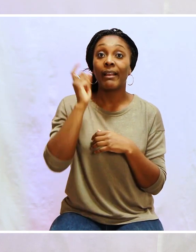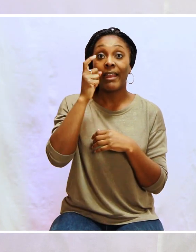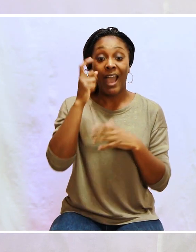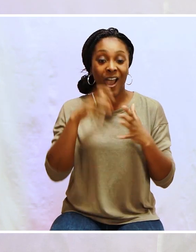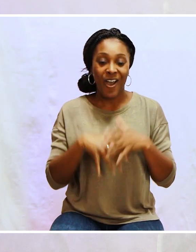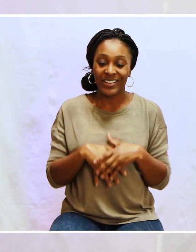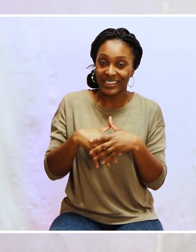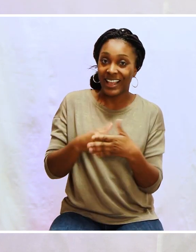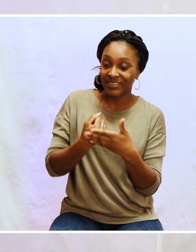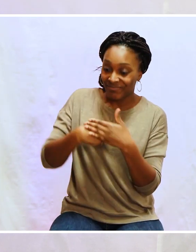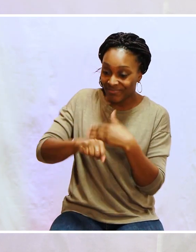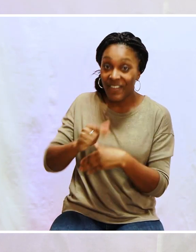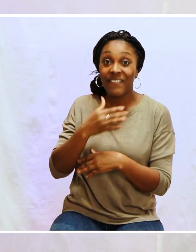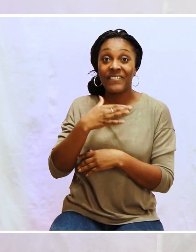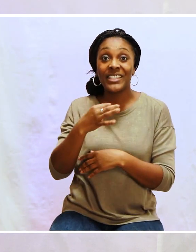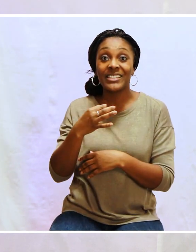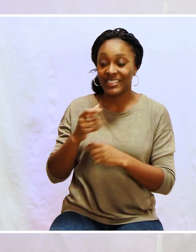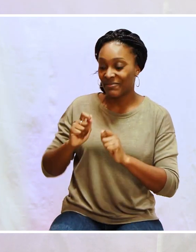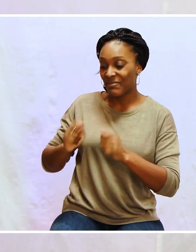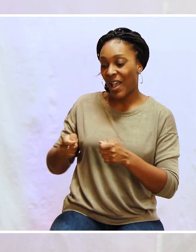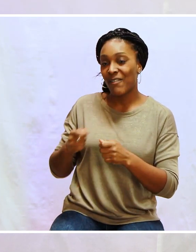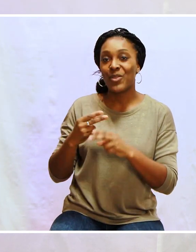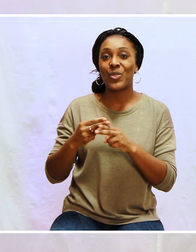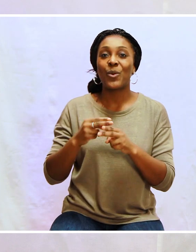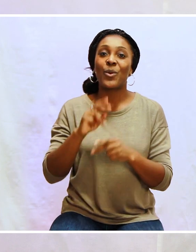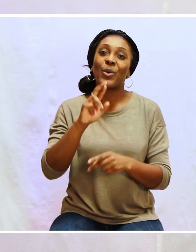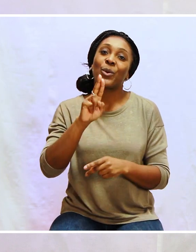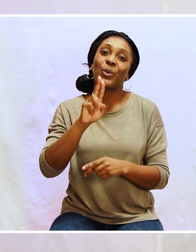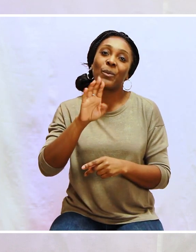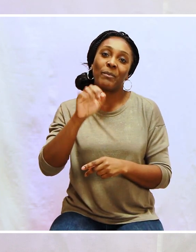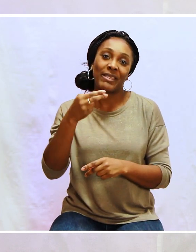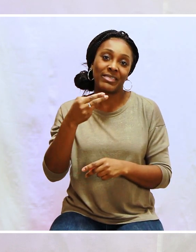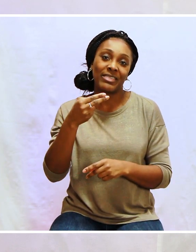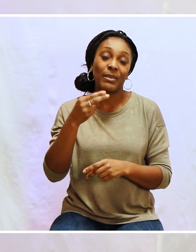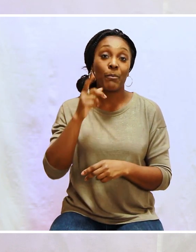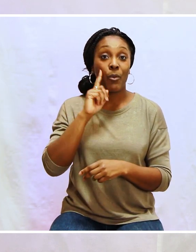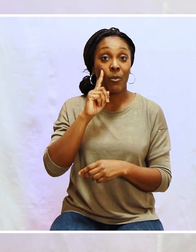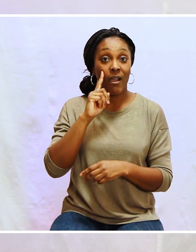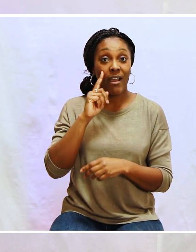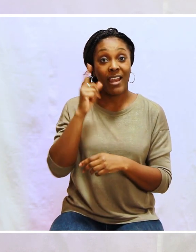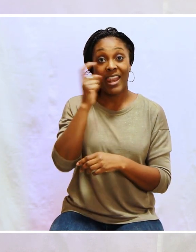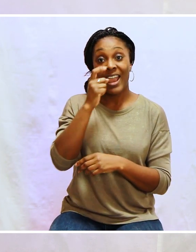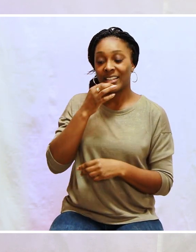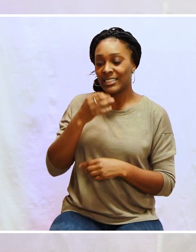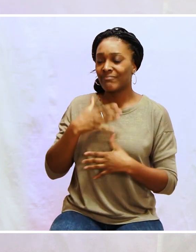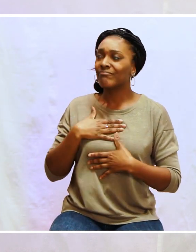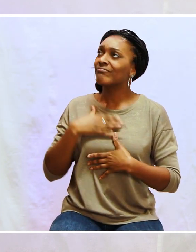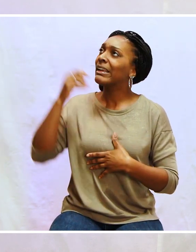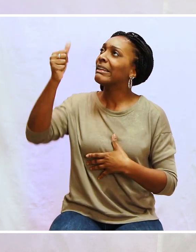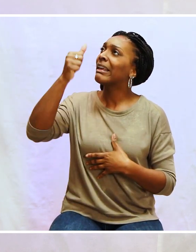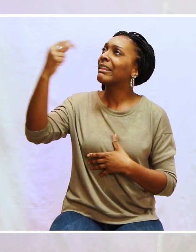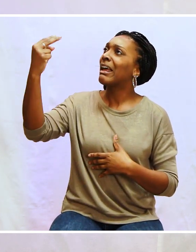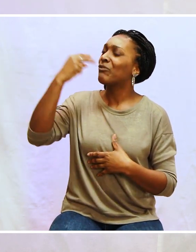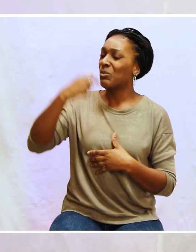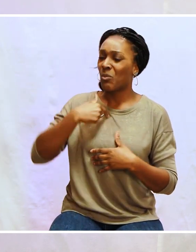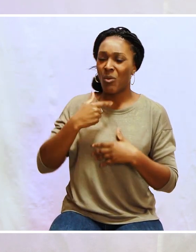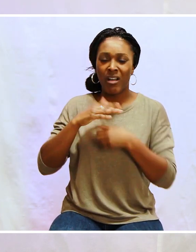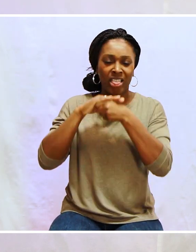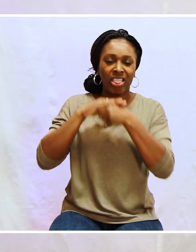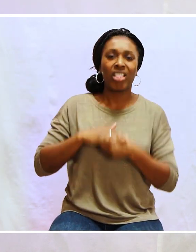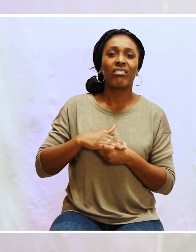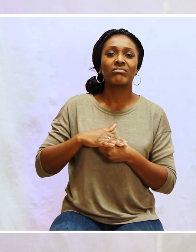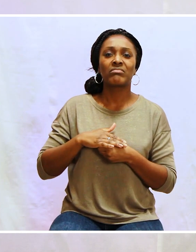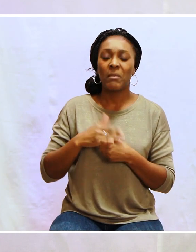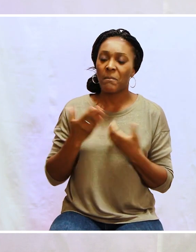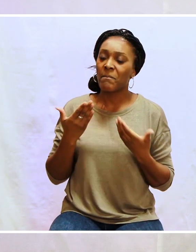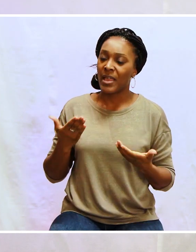enceinte et enfanta un fils, à qui elle donna le nom de Ruben. Car elle dit, l'Éternel a vu mon humiliation, et